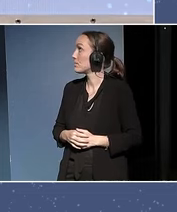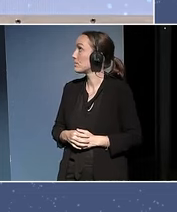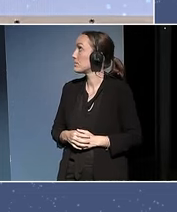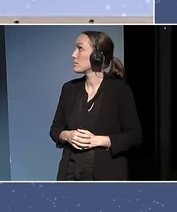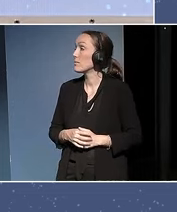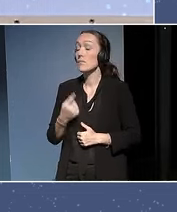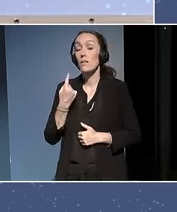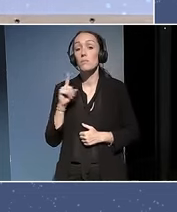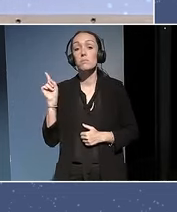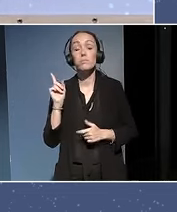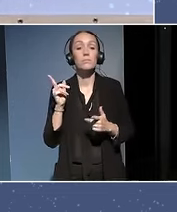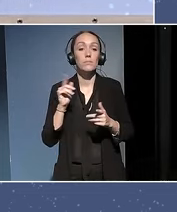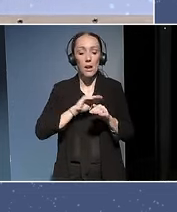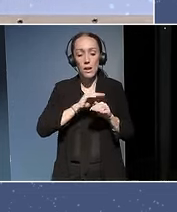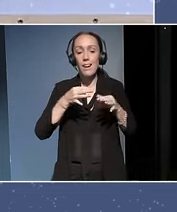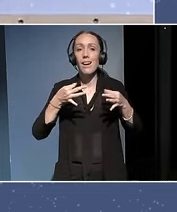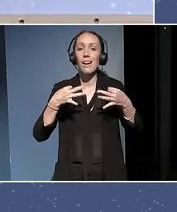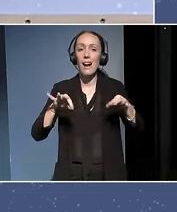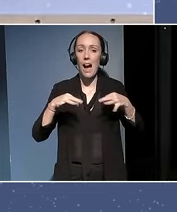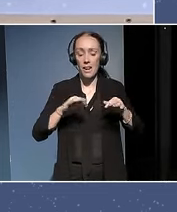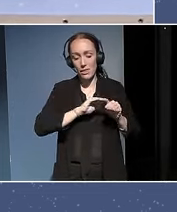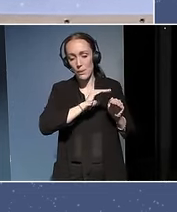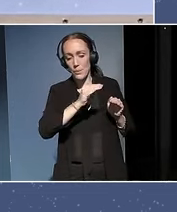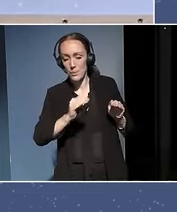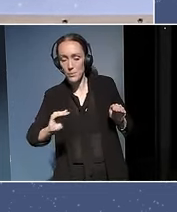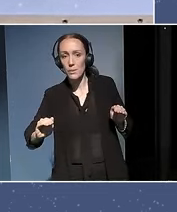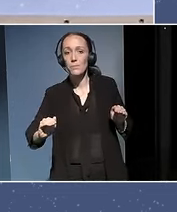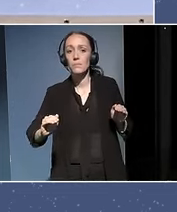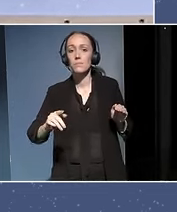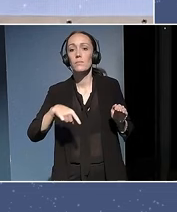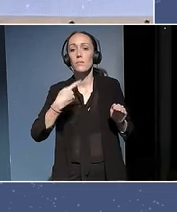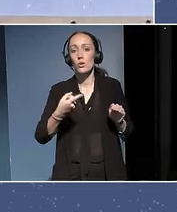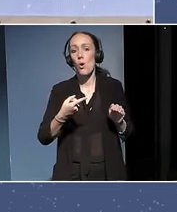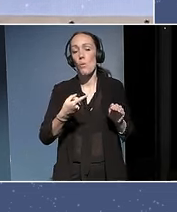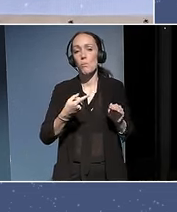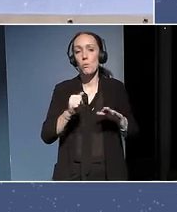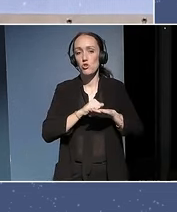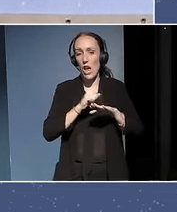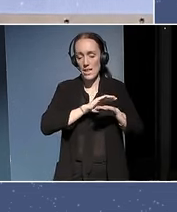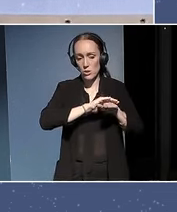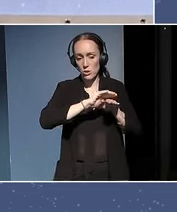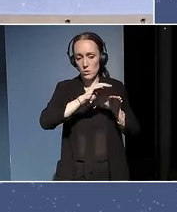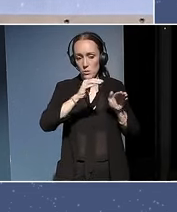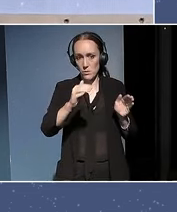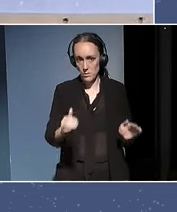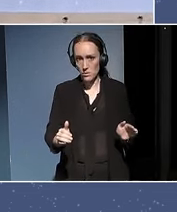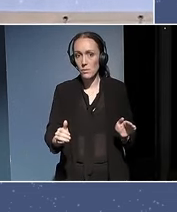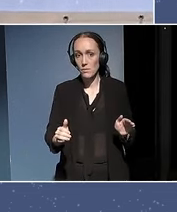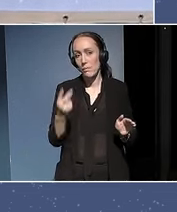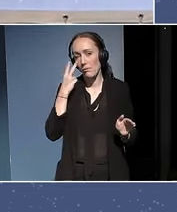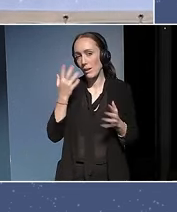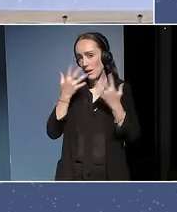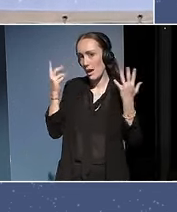stiamo prima ricoprendo con la carta e poi gli mettiamo sopra l'involucro in gesso come sta facendo come vedete